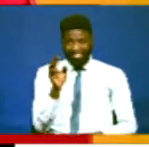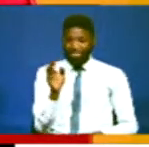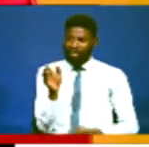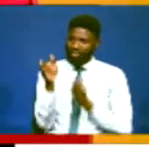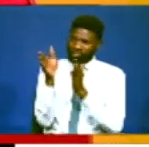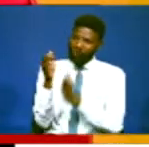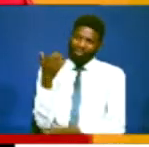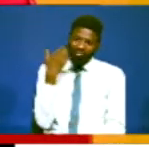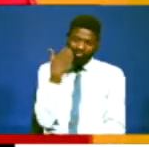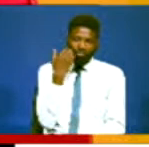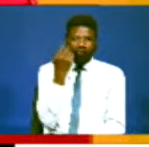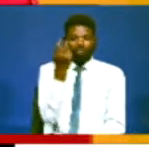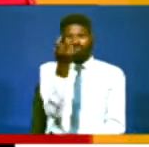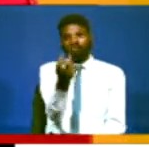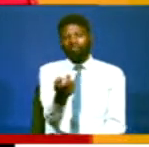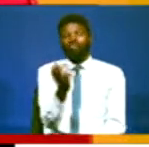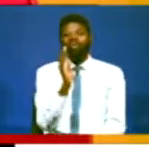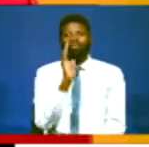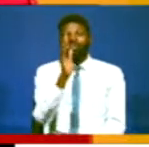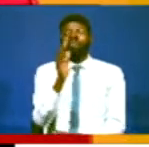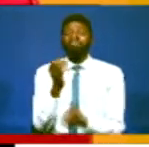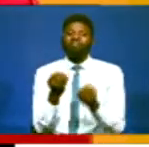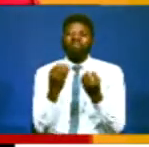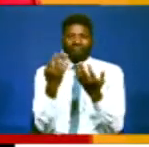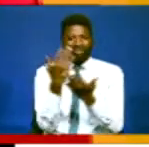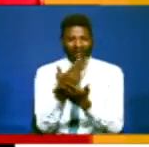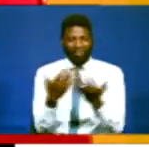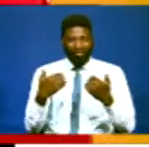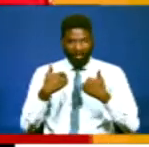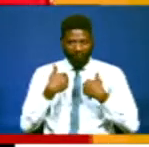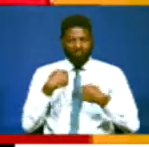mengi ambayo yanafanya wazazi wachanganyikiwe. Kwanza